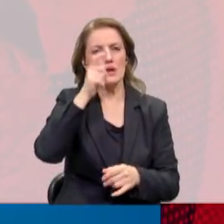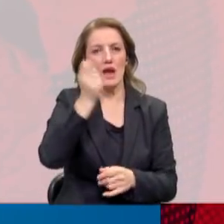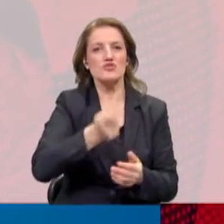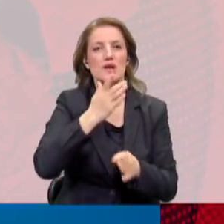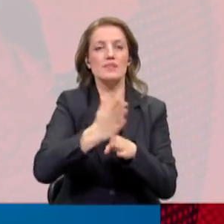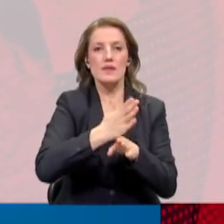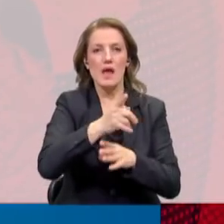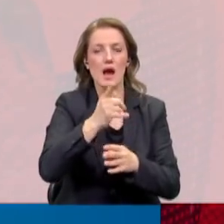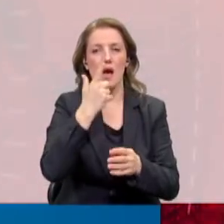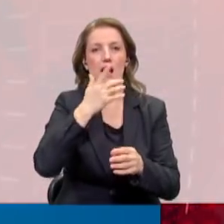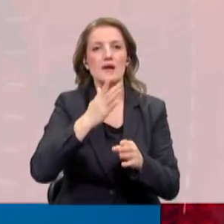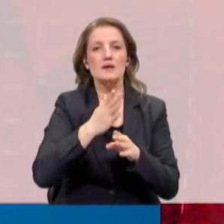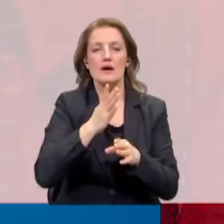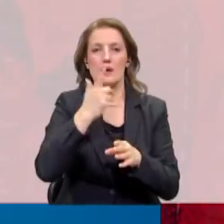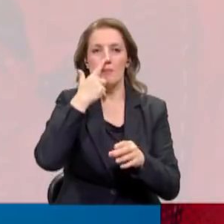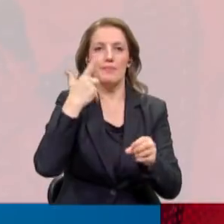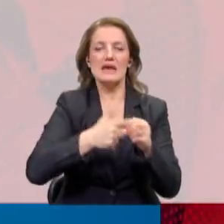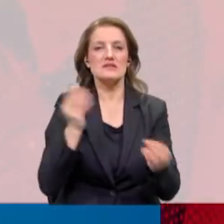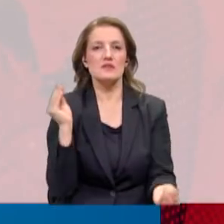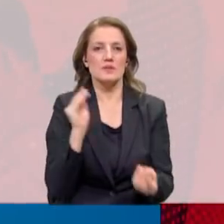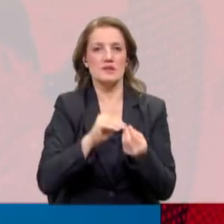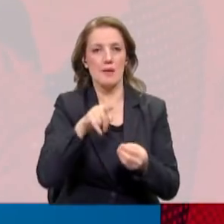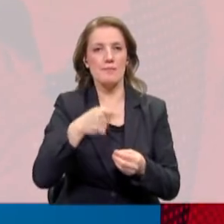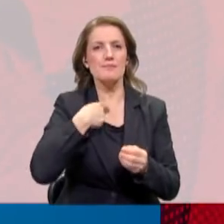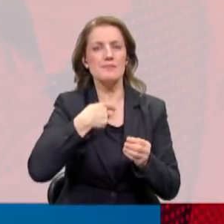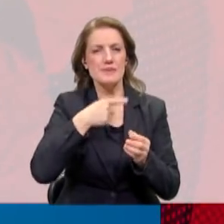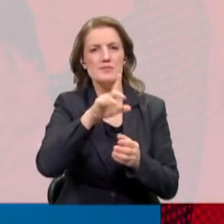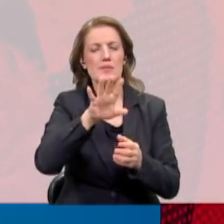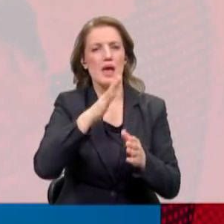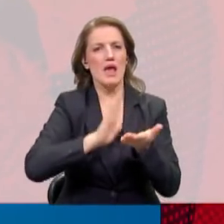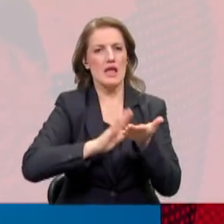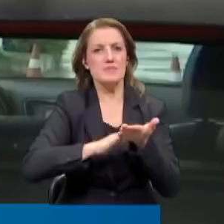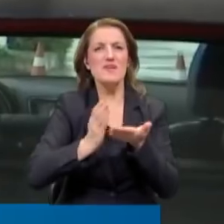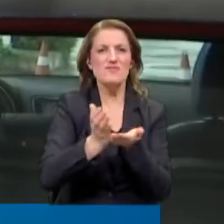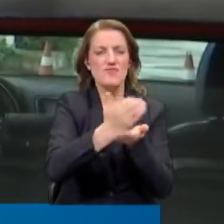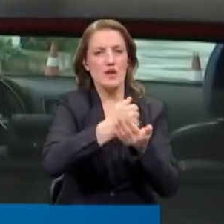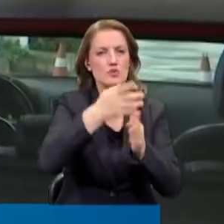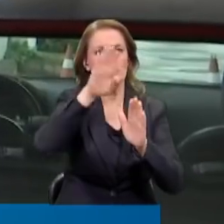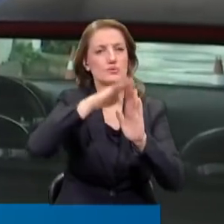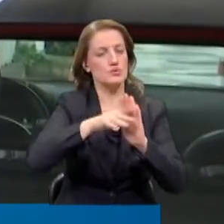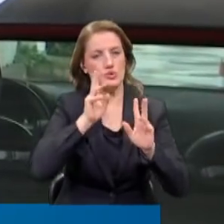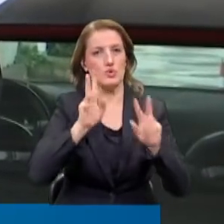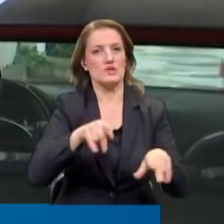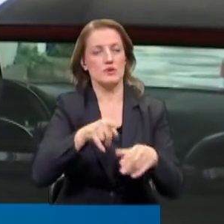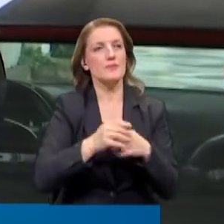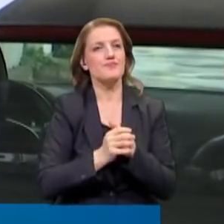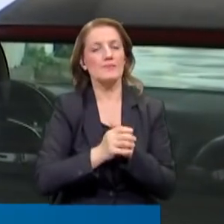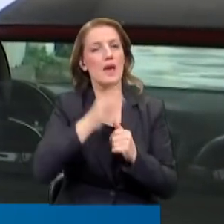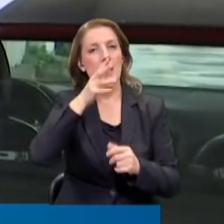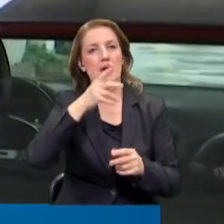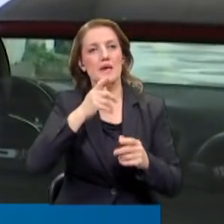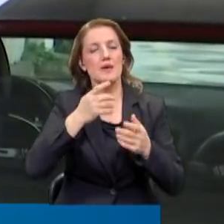nedeni akaryakıta yapılan zamlar. Bizim elimizdeki verilerde bu düşüşü gösteriyor. Mecidiyeköy'den